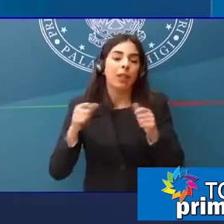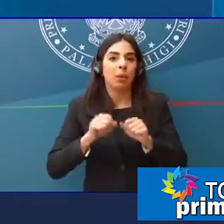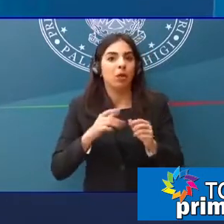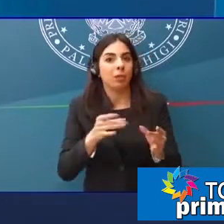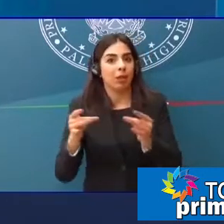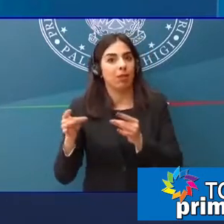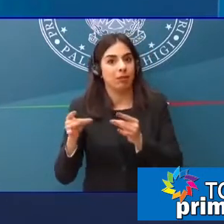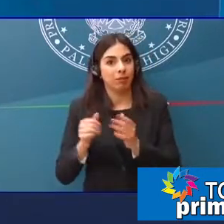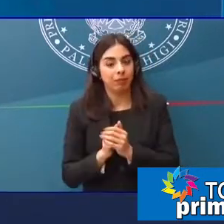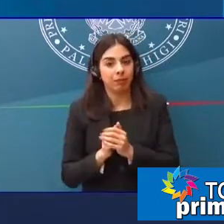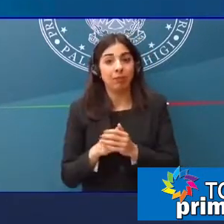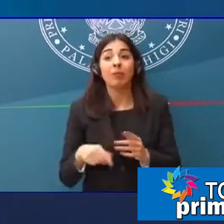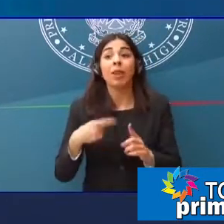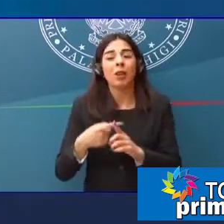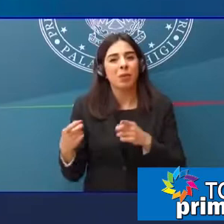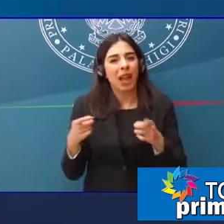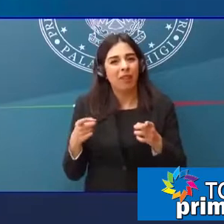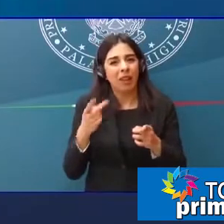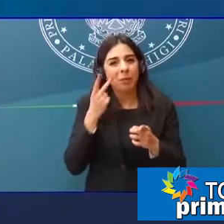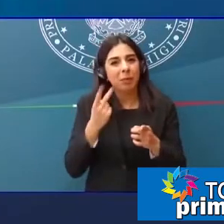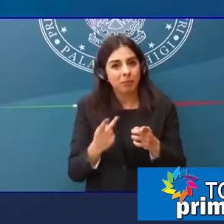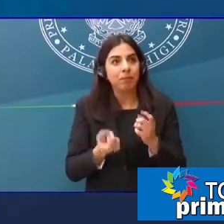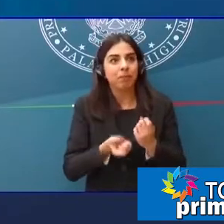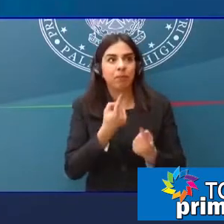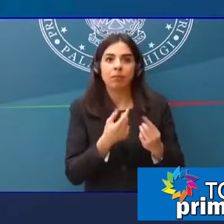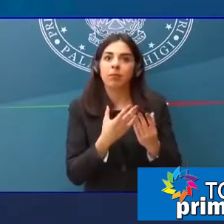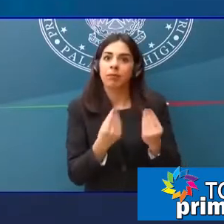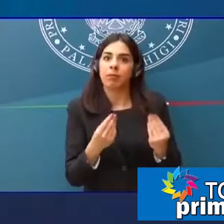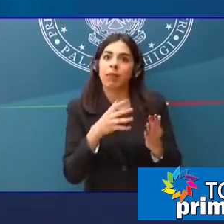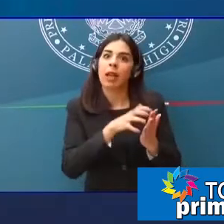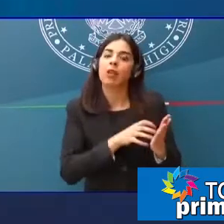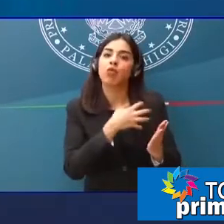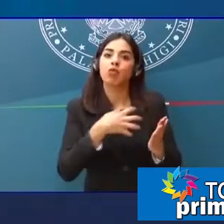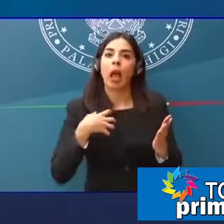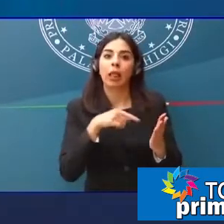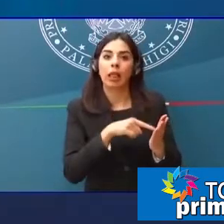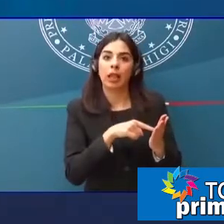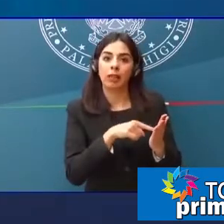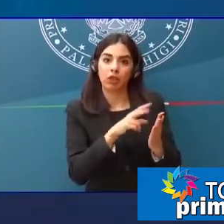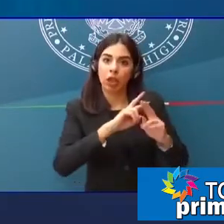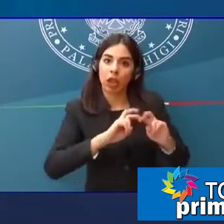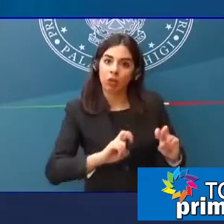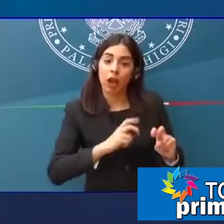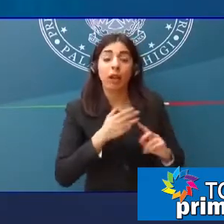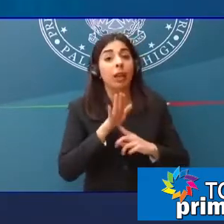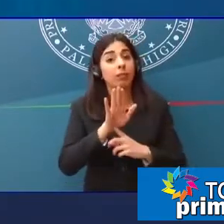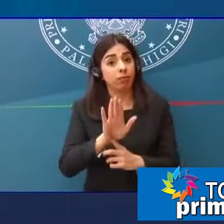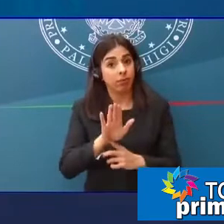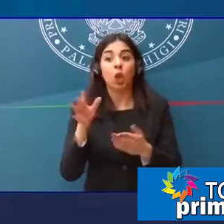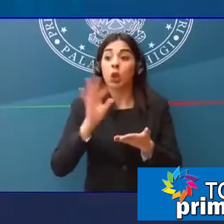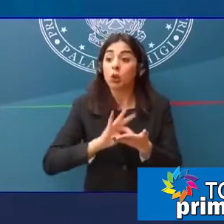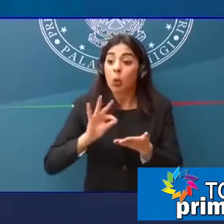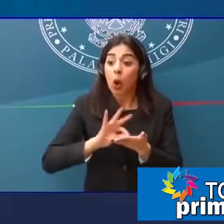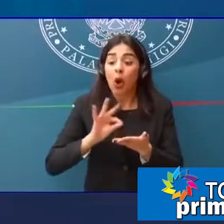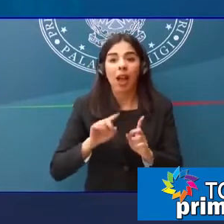uscita una serie di evidenze scientifiche che mostrano come la scuola fino alla